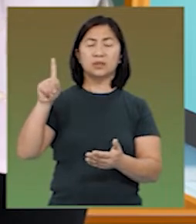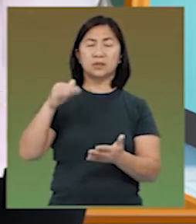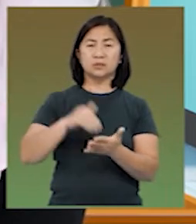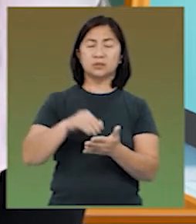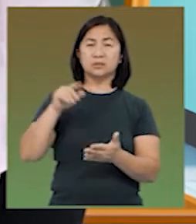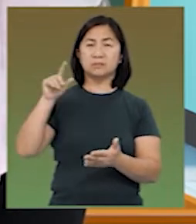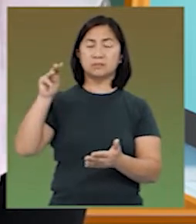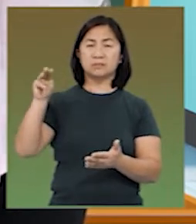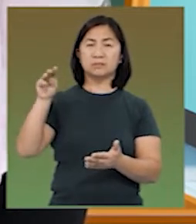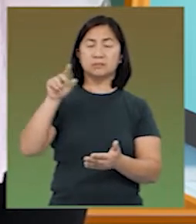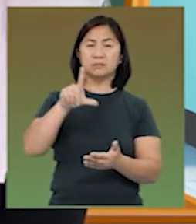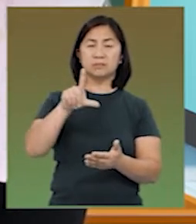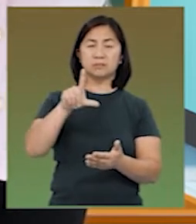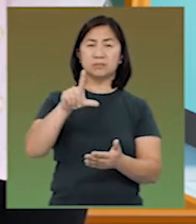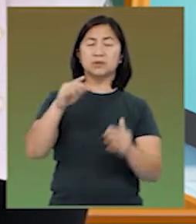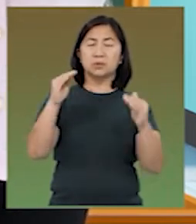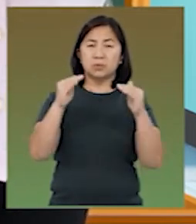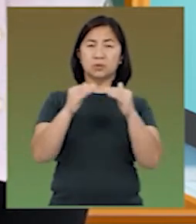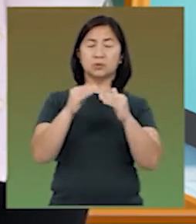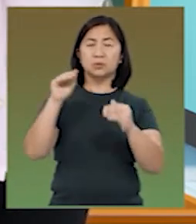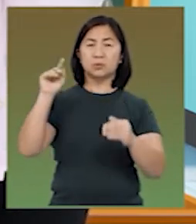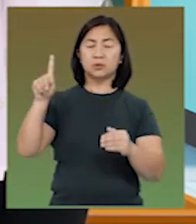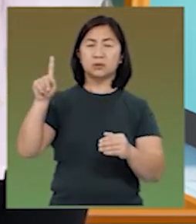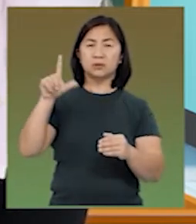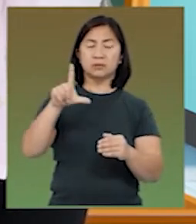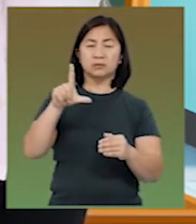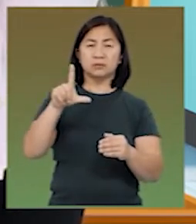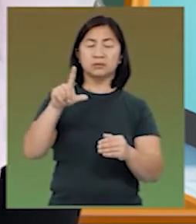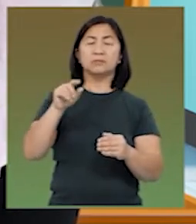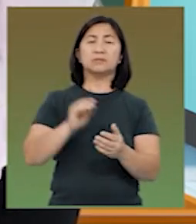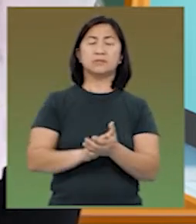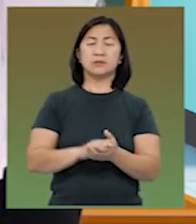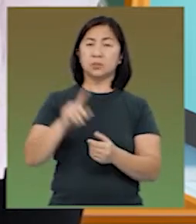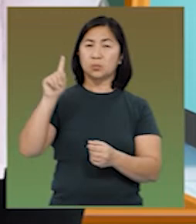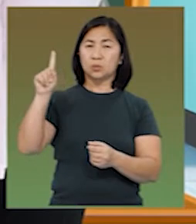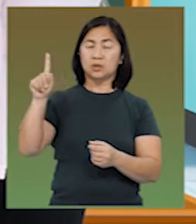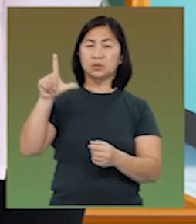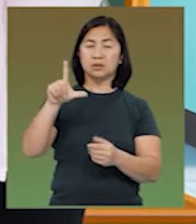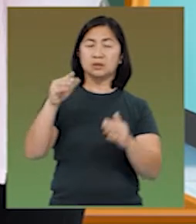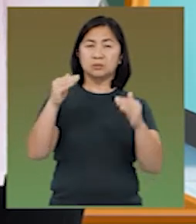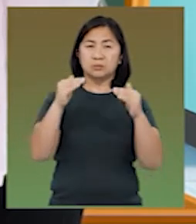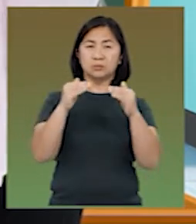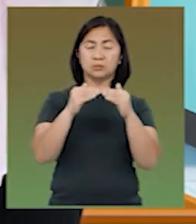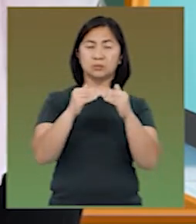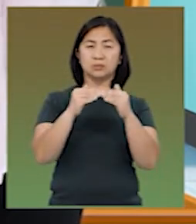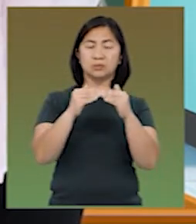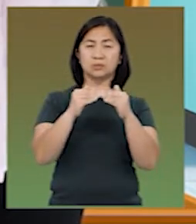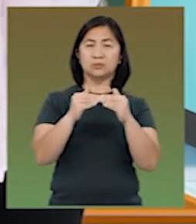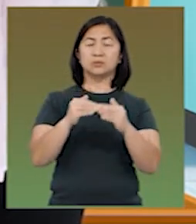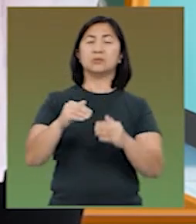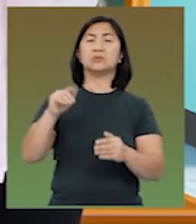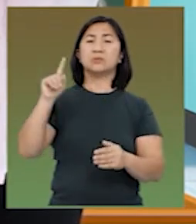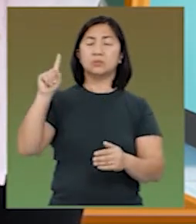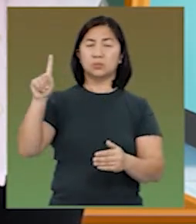milliliters ay katumbas ng 1 liter, kaya 1 liter is equal